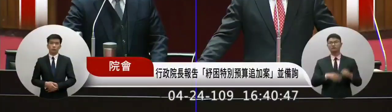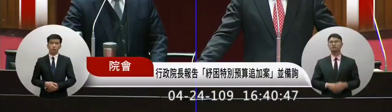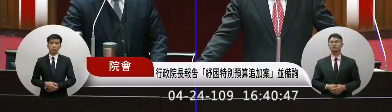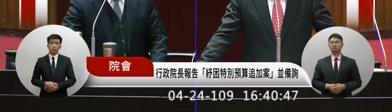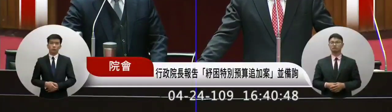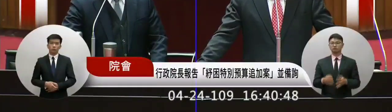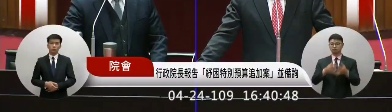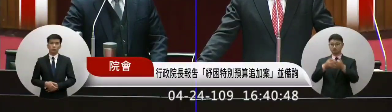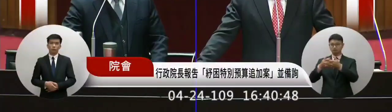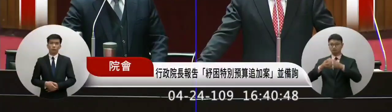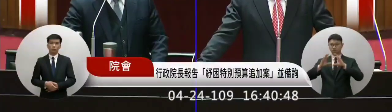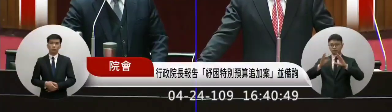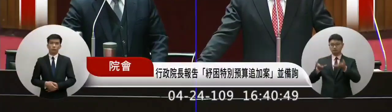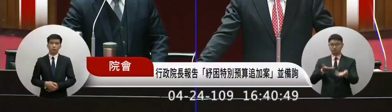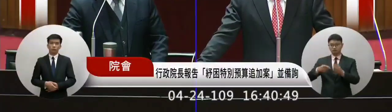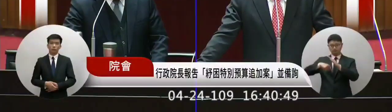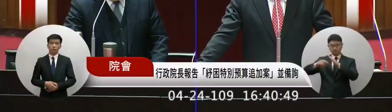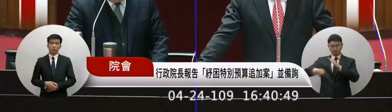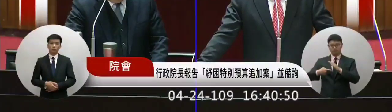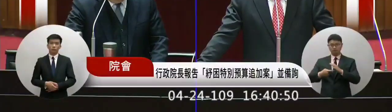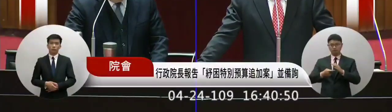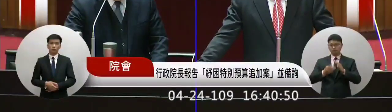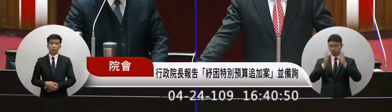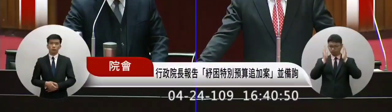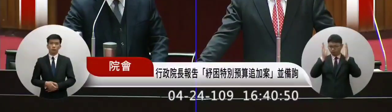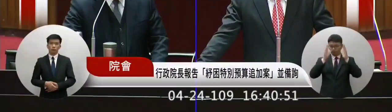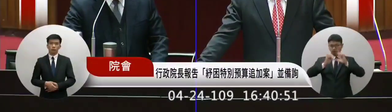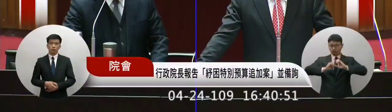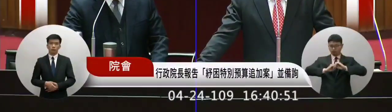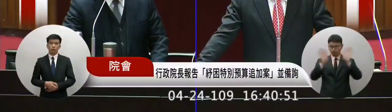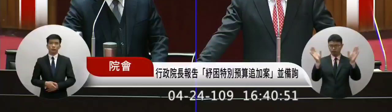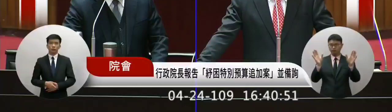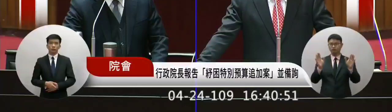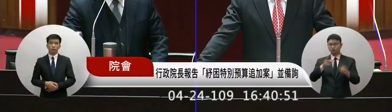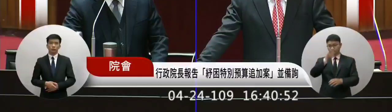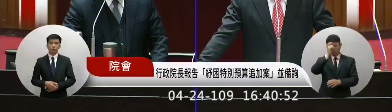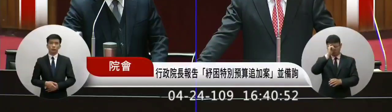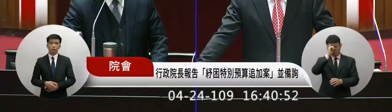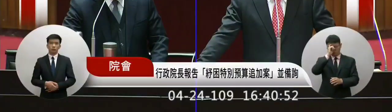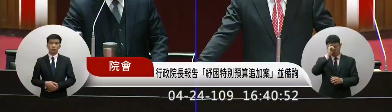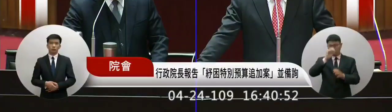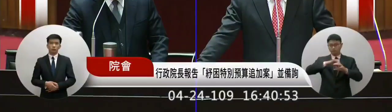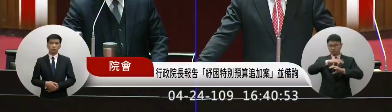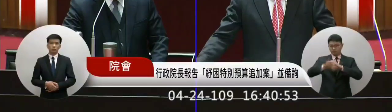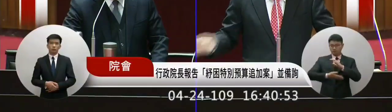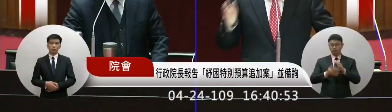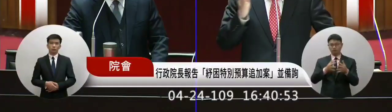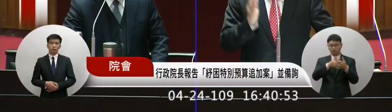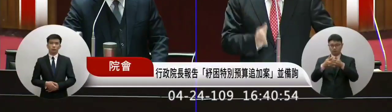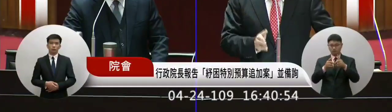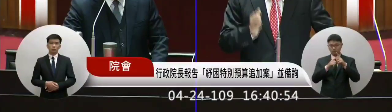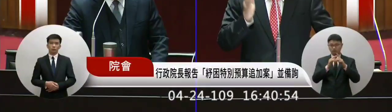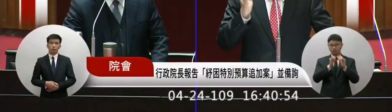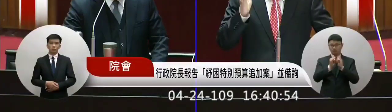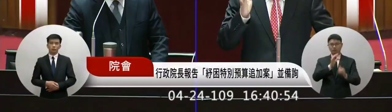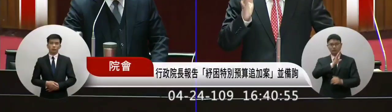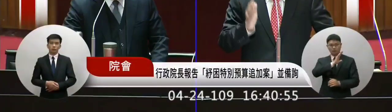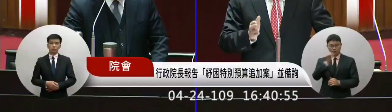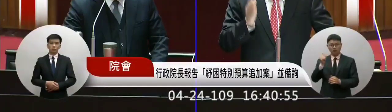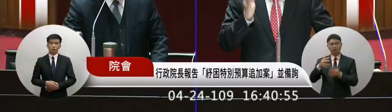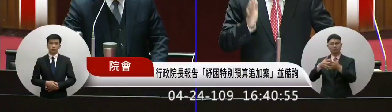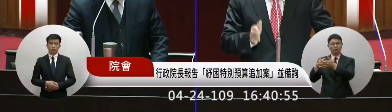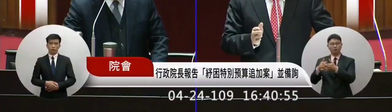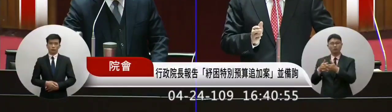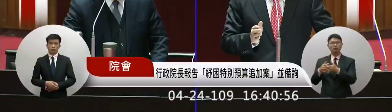美国国务院正式公告，希望全世界的美国人能够回到美国。美国目前是全